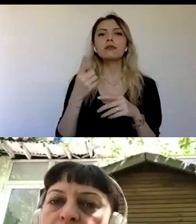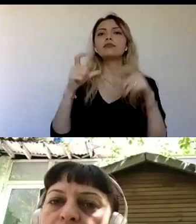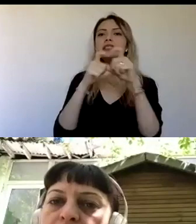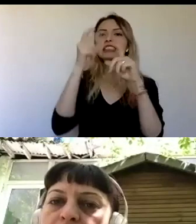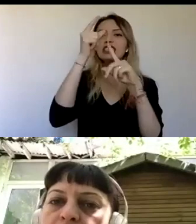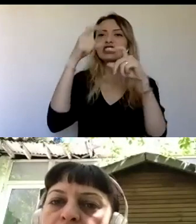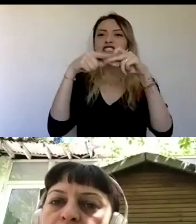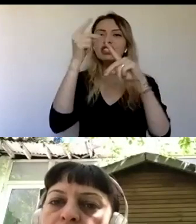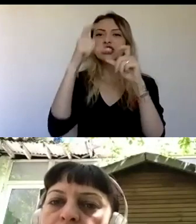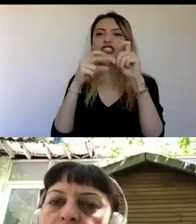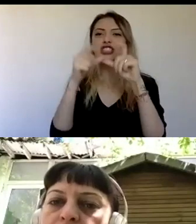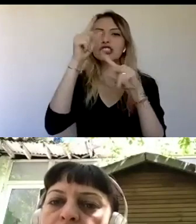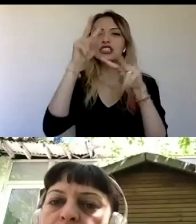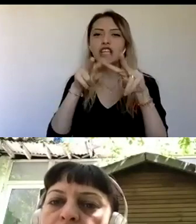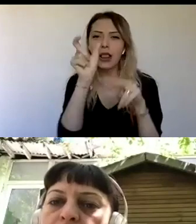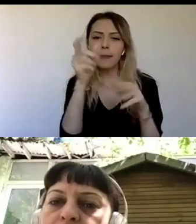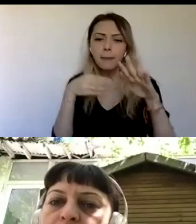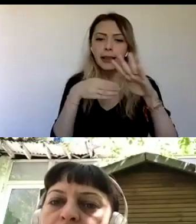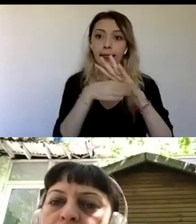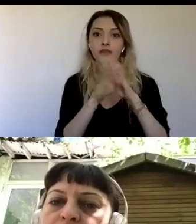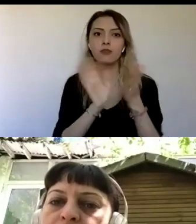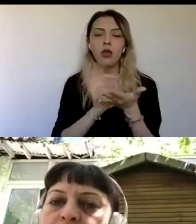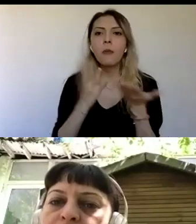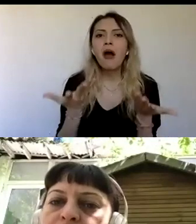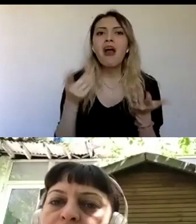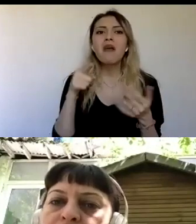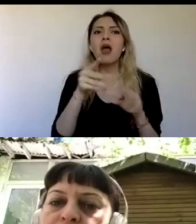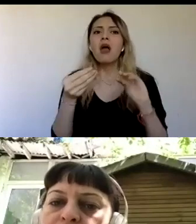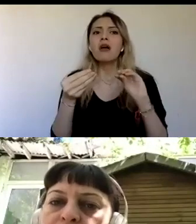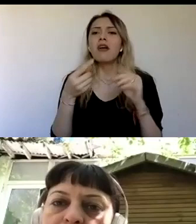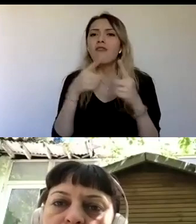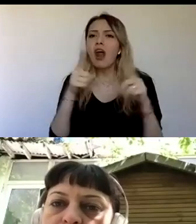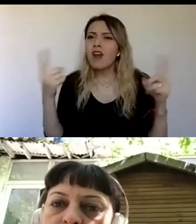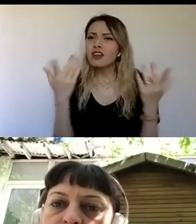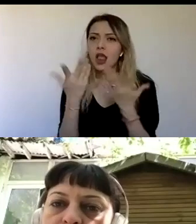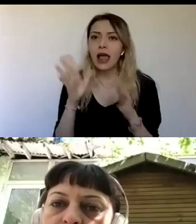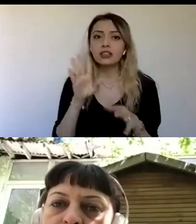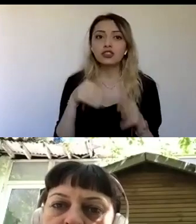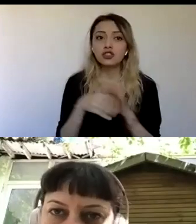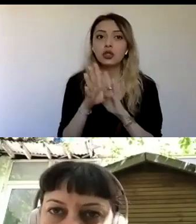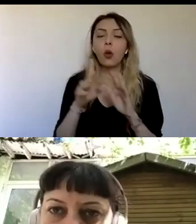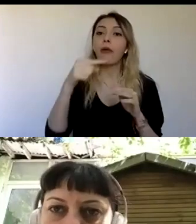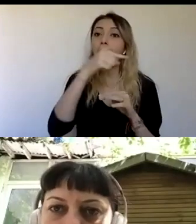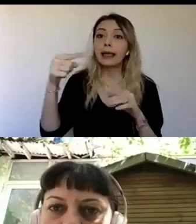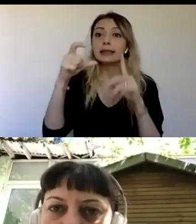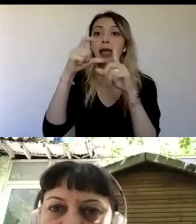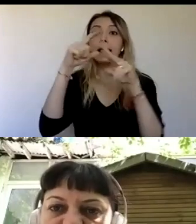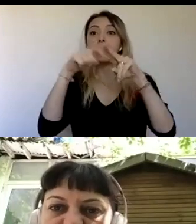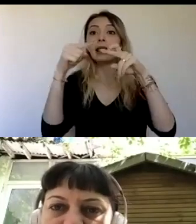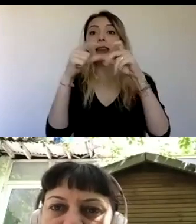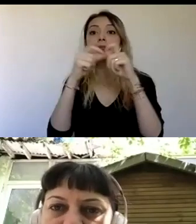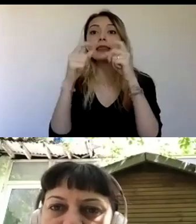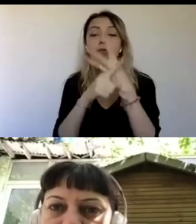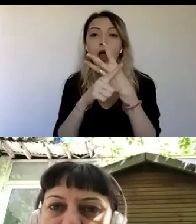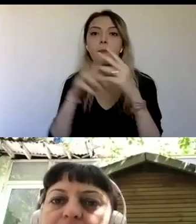zaman genelde darbe girişimiyle ilgili şeyler çıkıyor. Ama eksi darbe dediğim anda artık girişimlerle ilgili haberler çıkacak